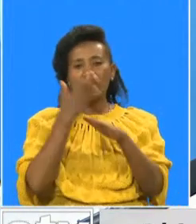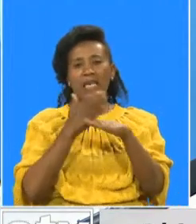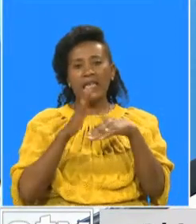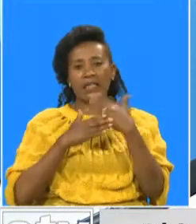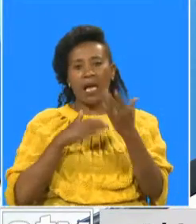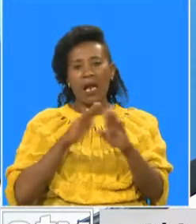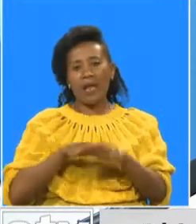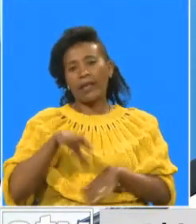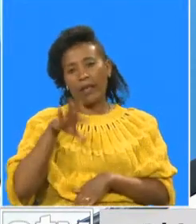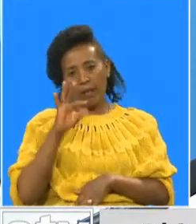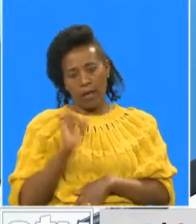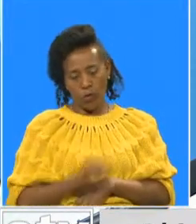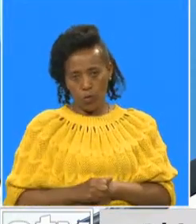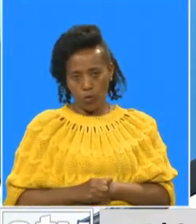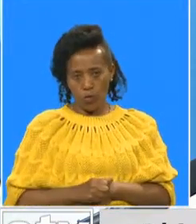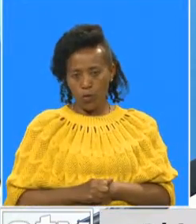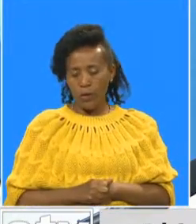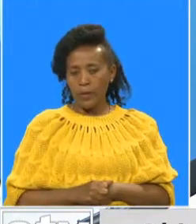ላይ ነው የሚገኙት?